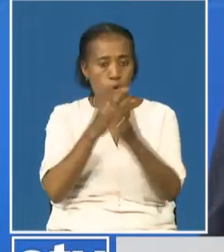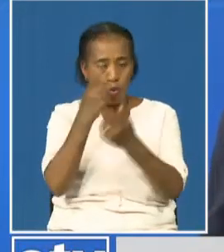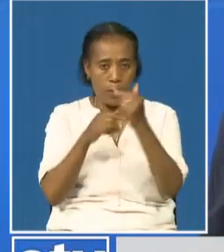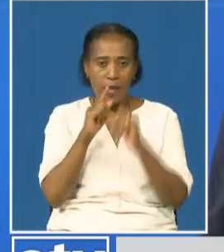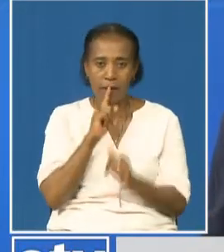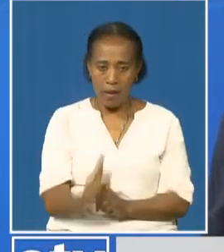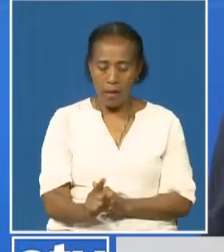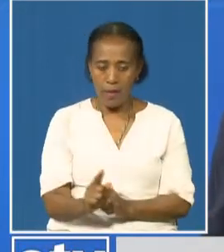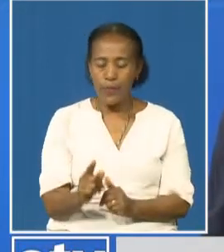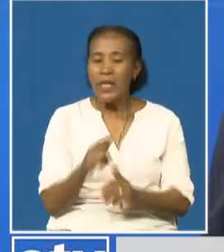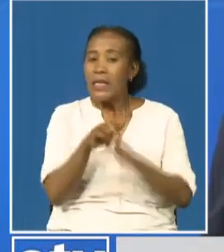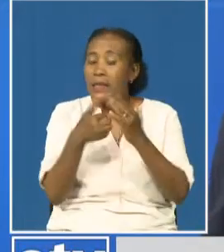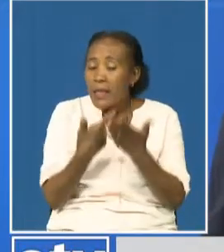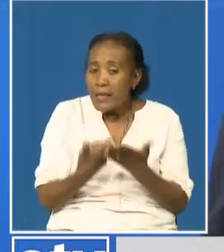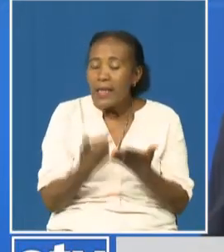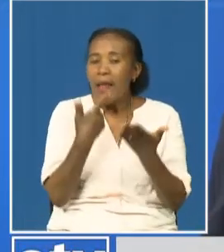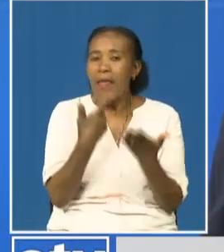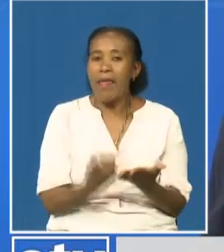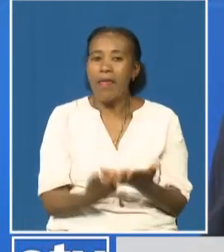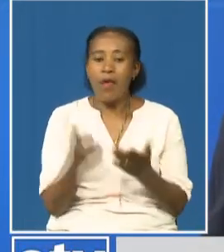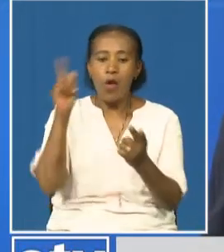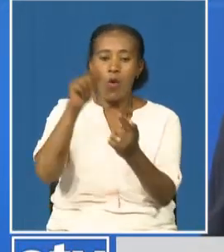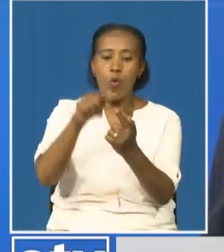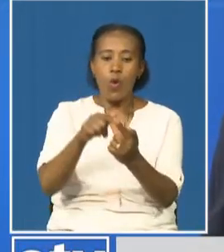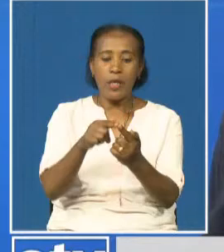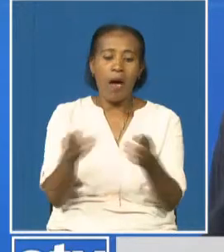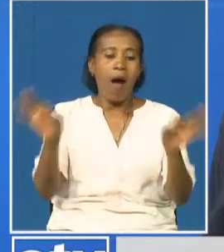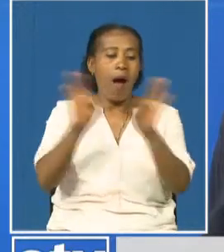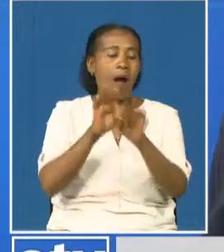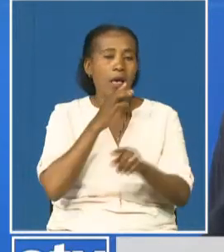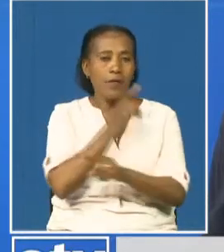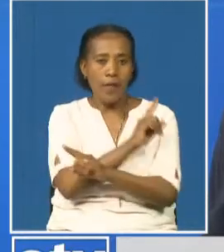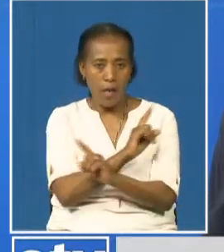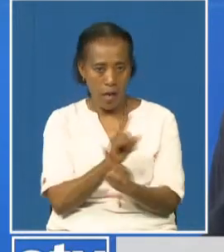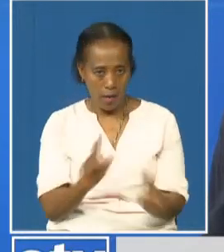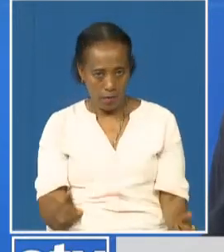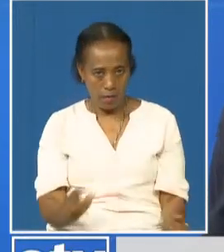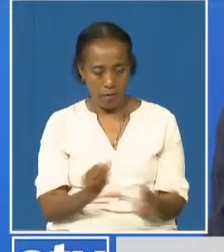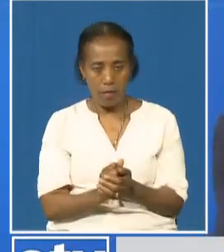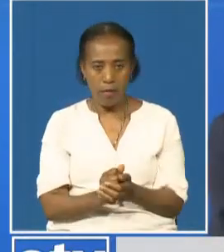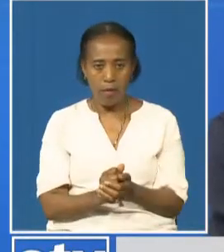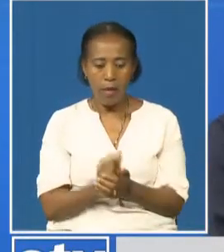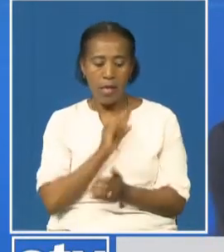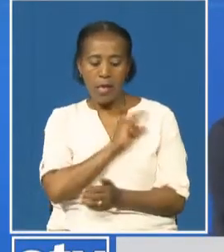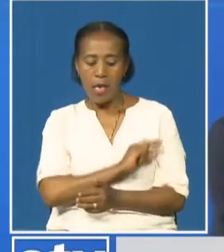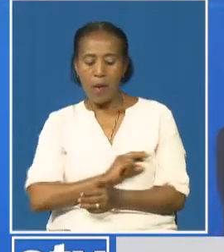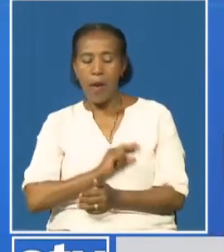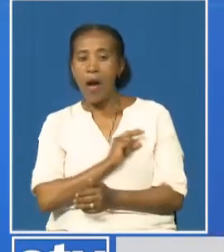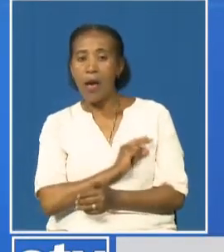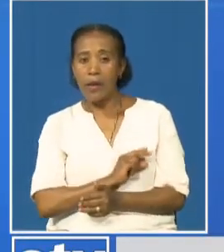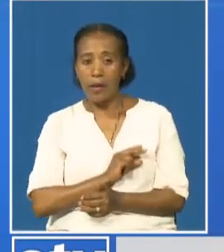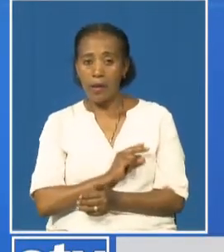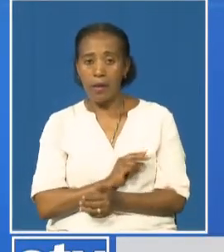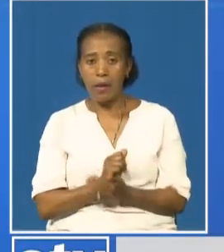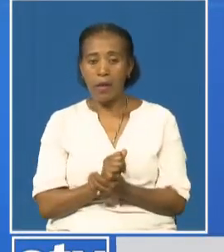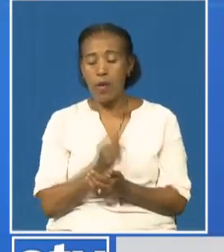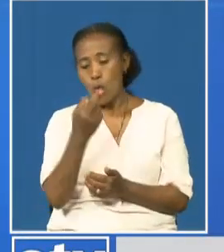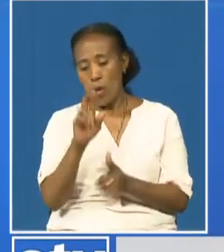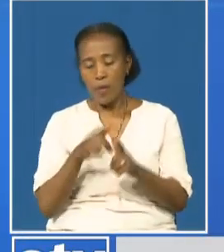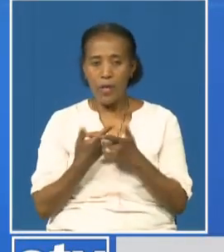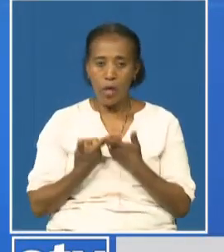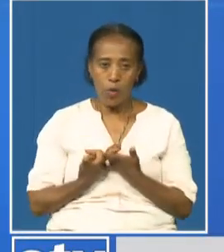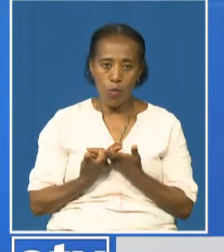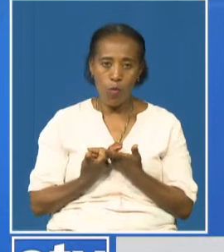ፈተናም ይሆናል። ስለዚህ ይሄ ወደ አላስፈለገ የባህሪ ወይም